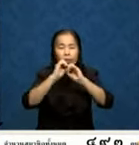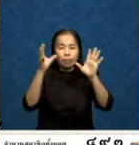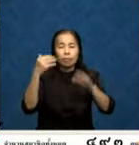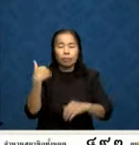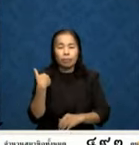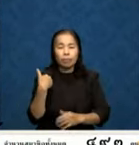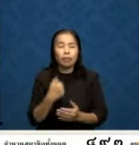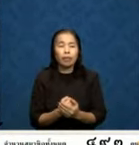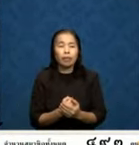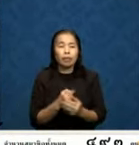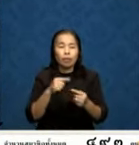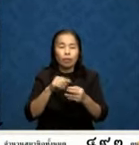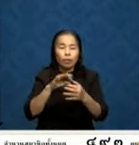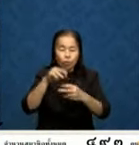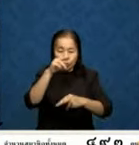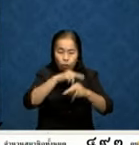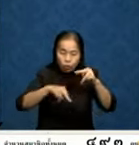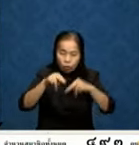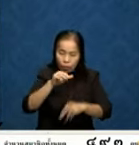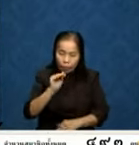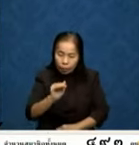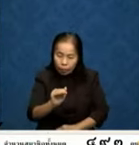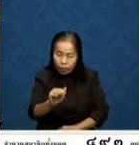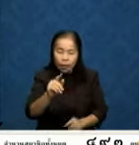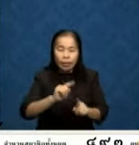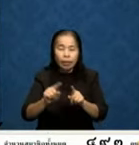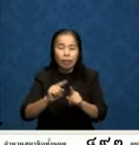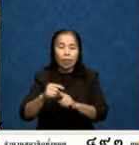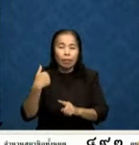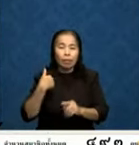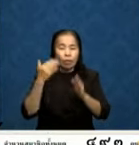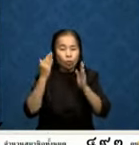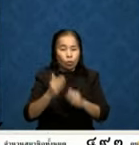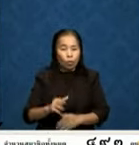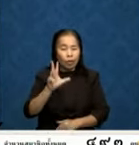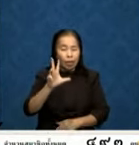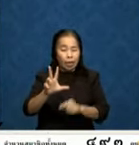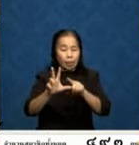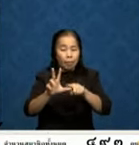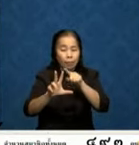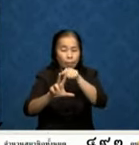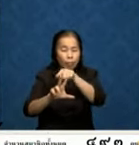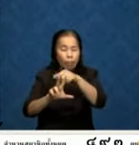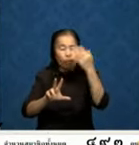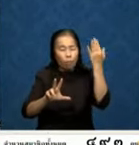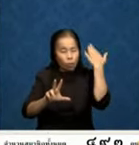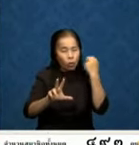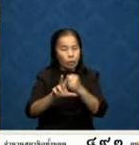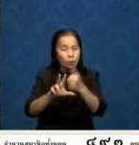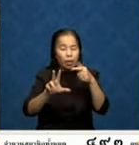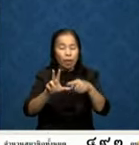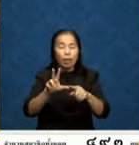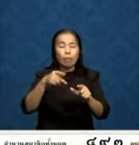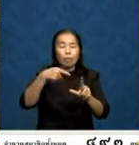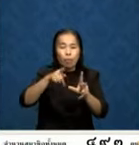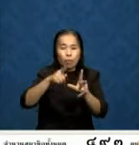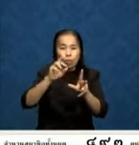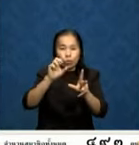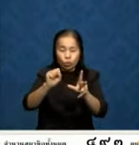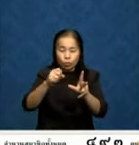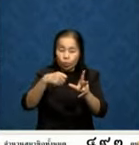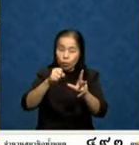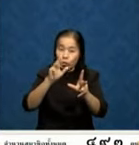เรื่องของการตรวจสอบติดตามนะครับว่ากลุ่มบุคคล3คนที่เคยทำได้เนี่ย ปปช.สตง.ก็จะเริ่มมีข้อสังเกตนะครับ